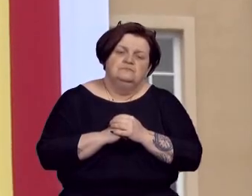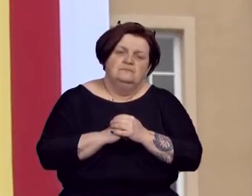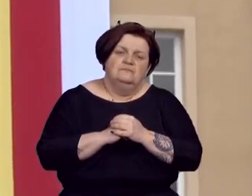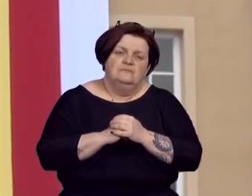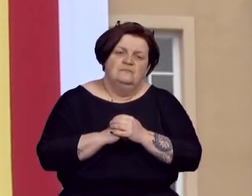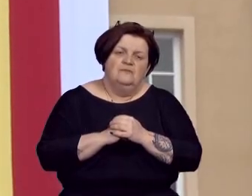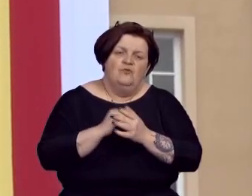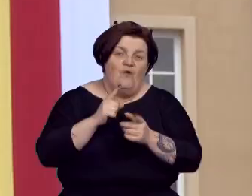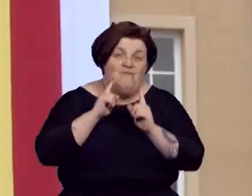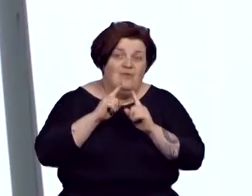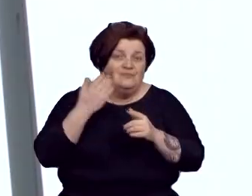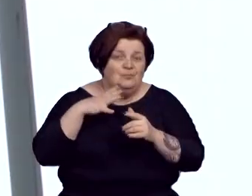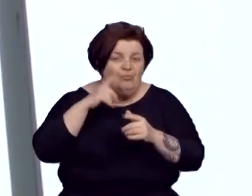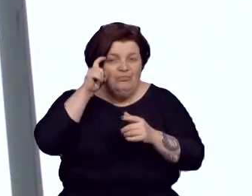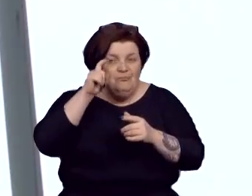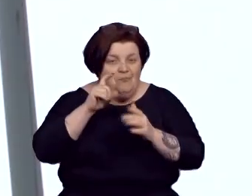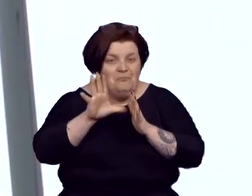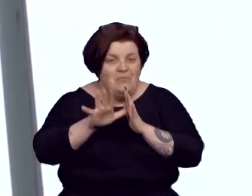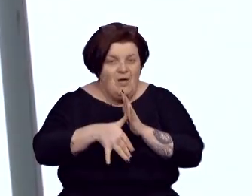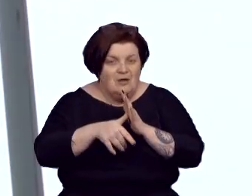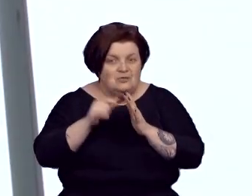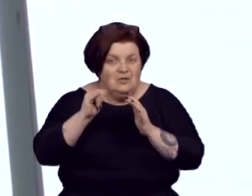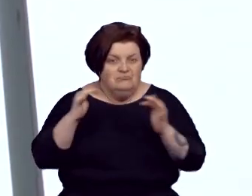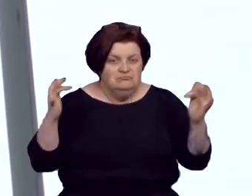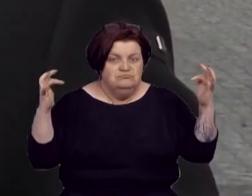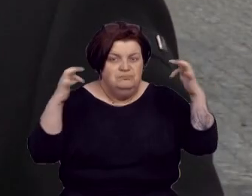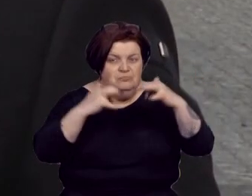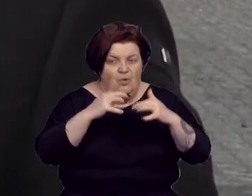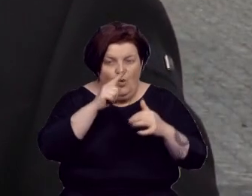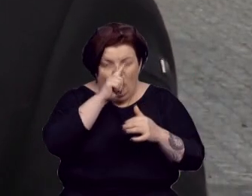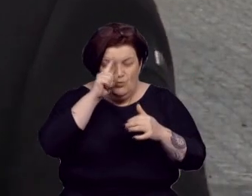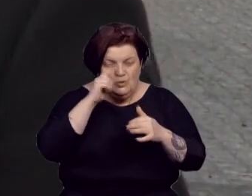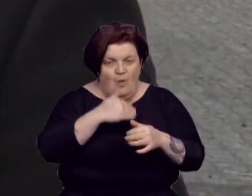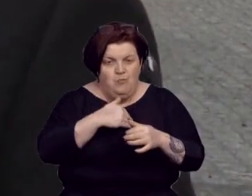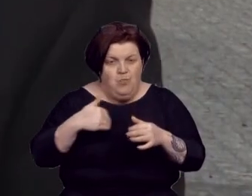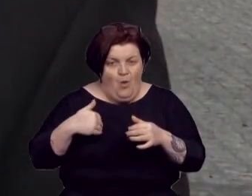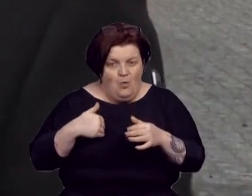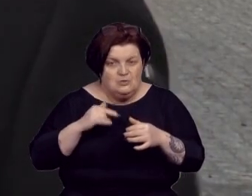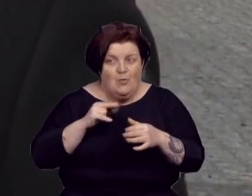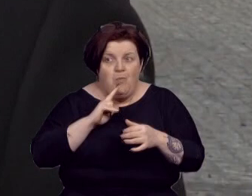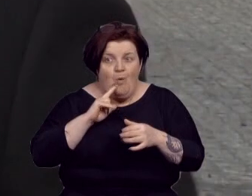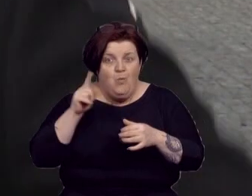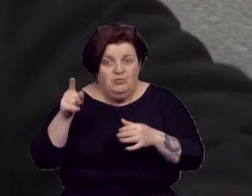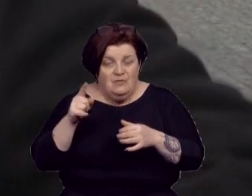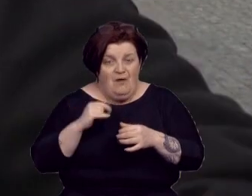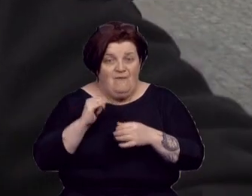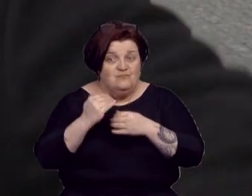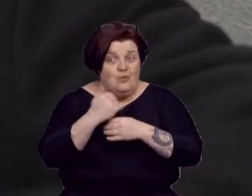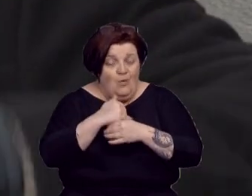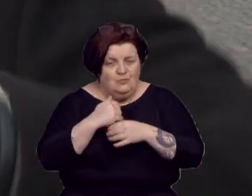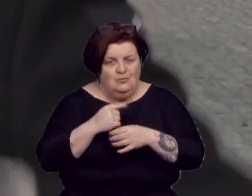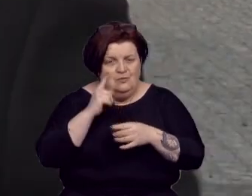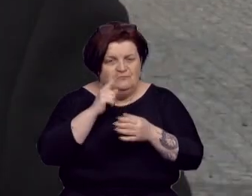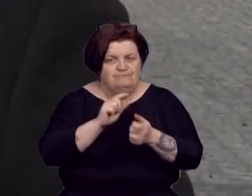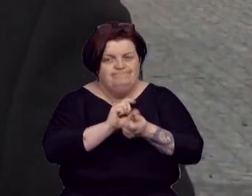Kwestia jest właśnie tej germanizacji miasta, z drugiej strony gigantycznego napływu ludności polskiej z południa i ze wschodu, to można powiedzieć tak,